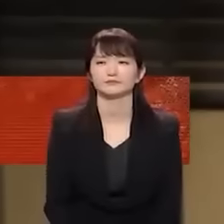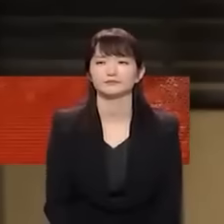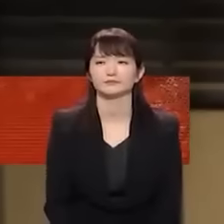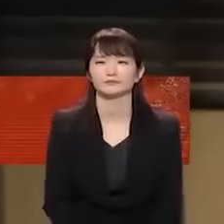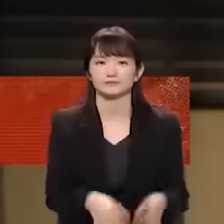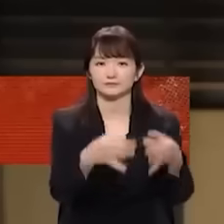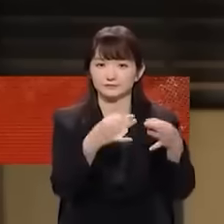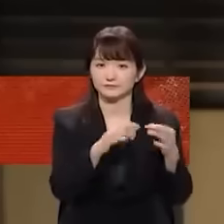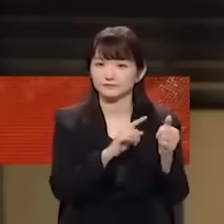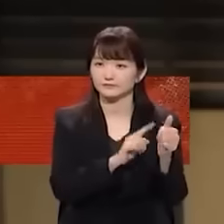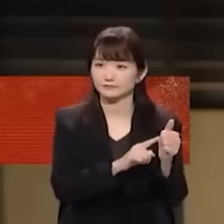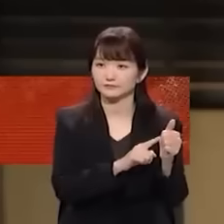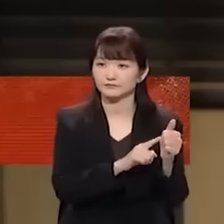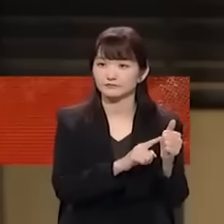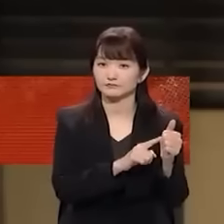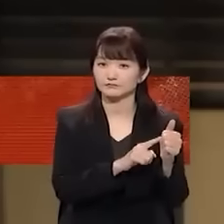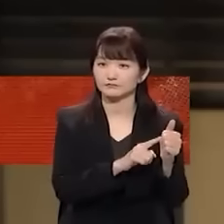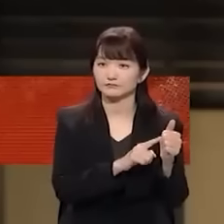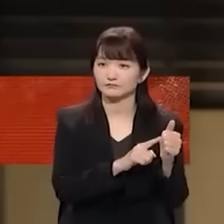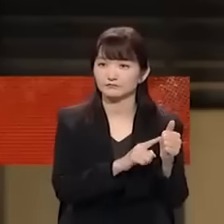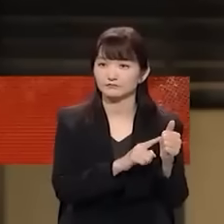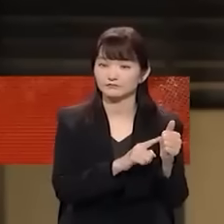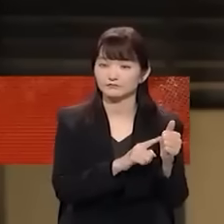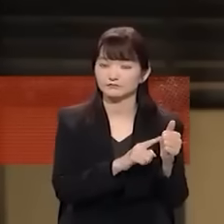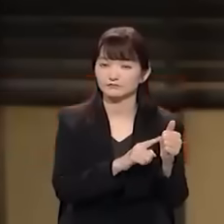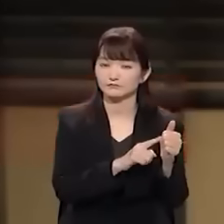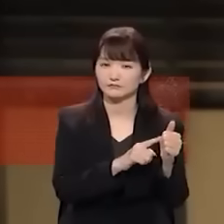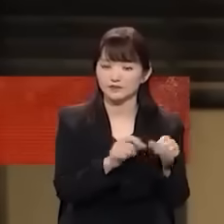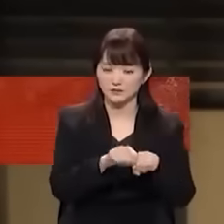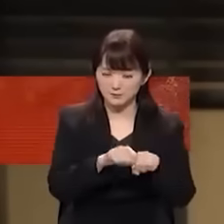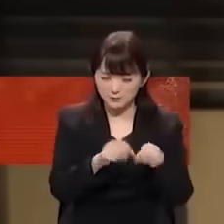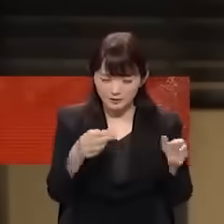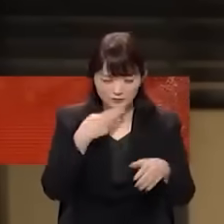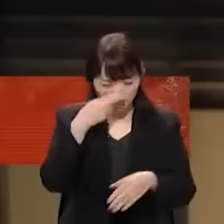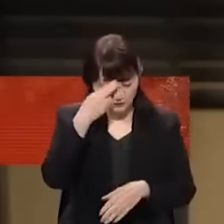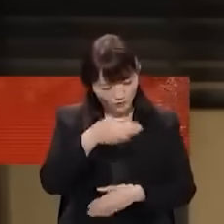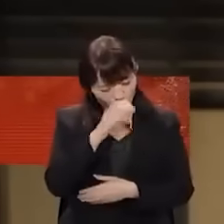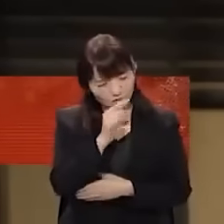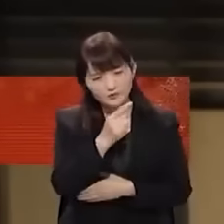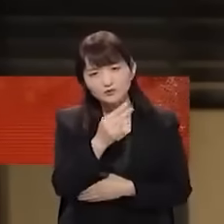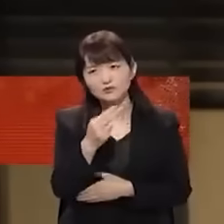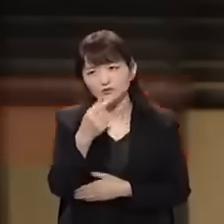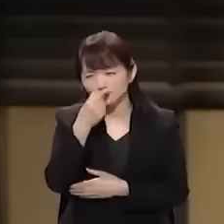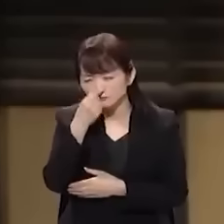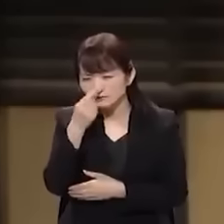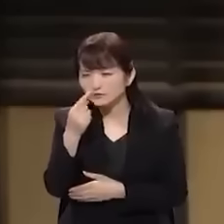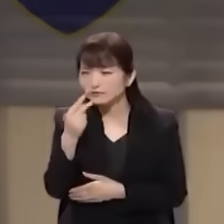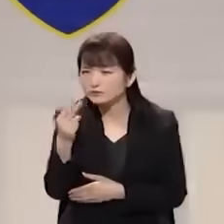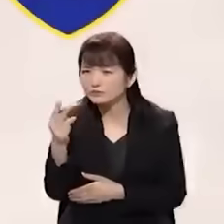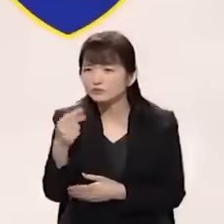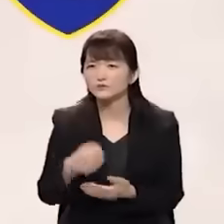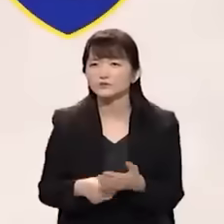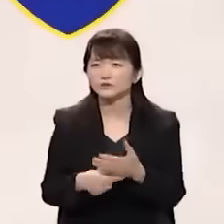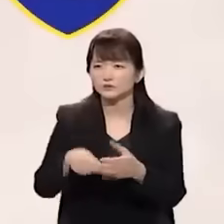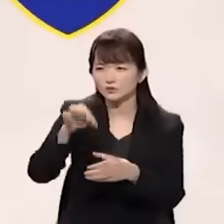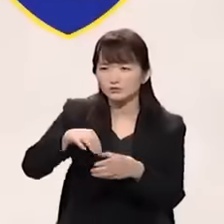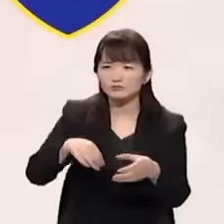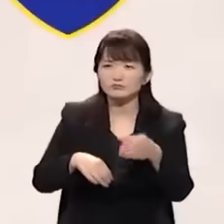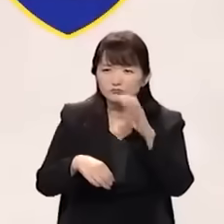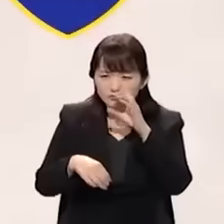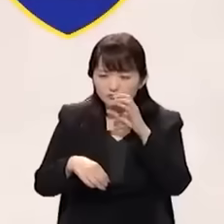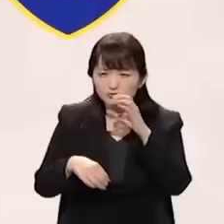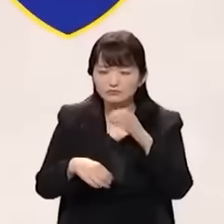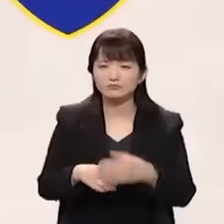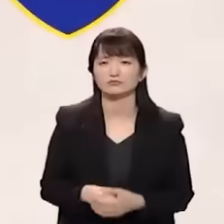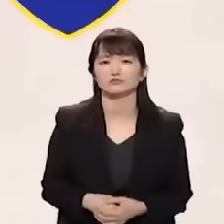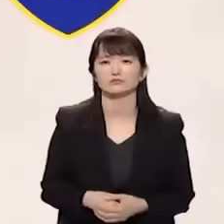김호중 씨는 그냥 소주 폭탄주 한두 잔 마시고 소주 한 서너 잔 그리고 녹차 섞어서 마셨기 때문에 크게 안